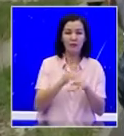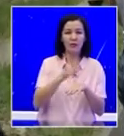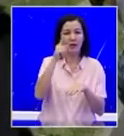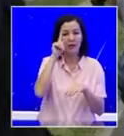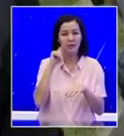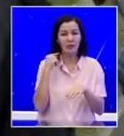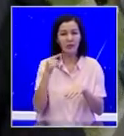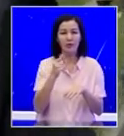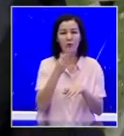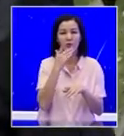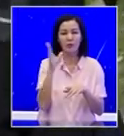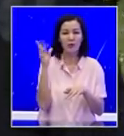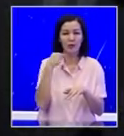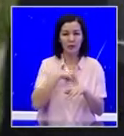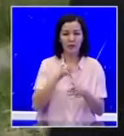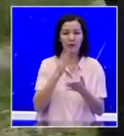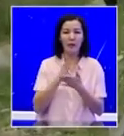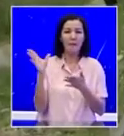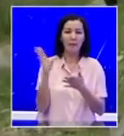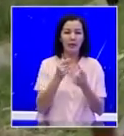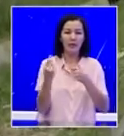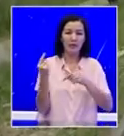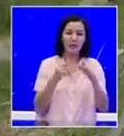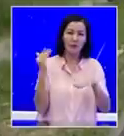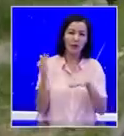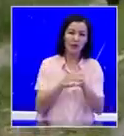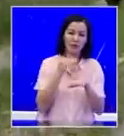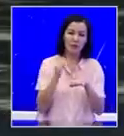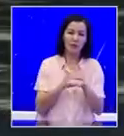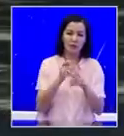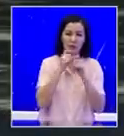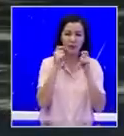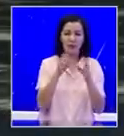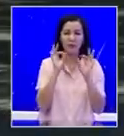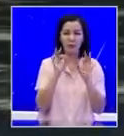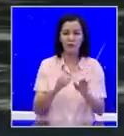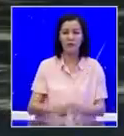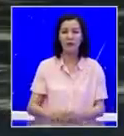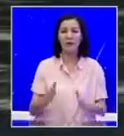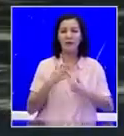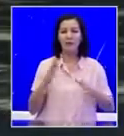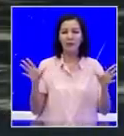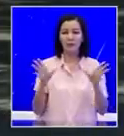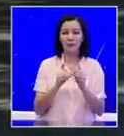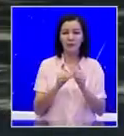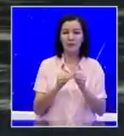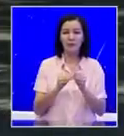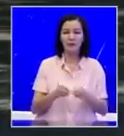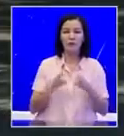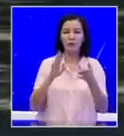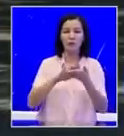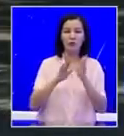әзірбайжан ұлтына да тән қасиет. Барлық кәсіпкерлерді қайырымдылық жасауға шақырамыз. Біз біргеміз акциясы төтенше жағдай жарияланғаннан